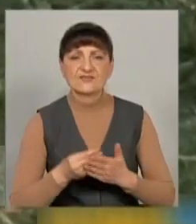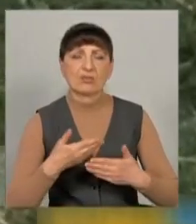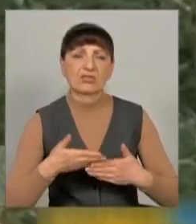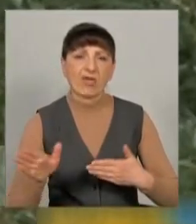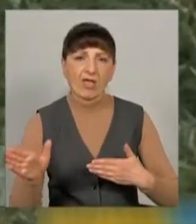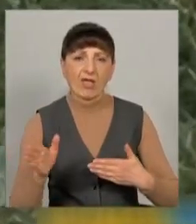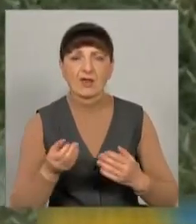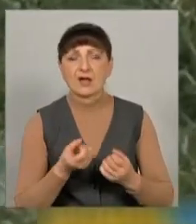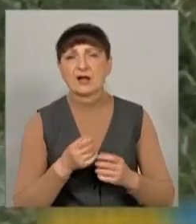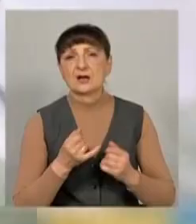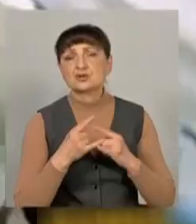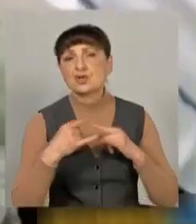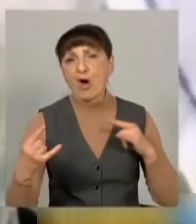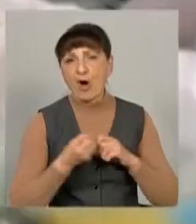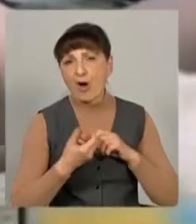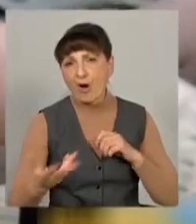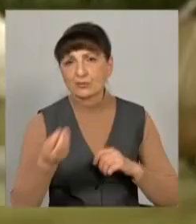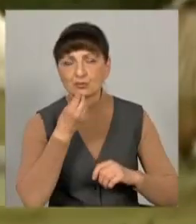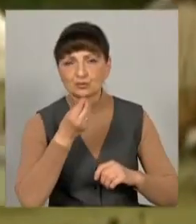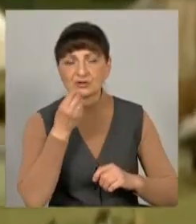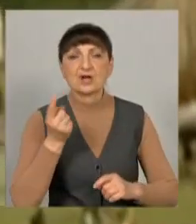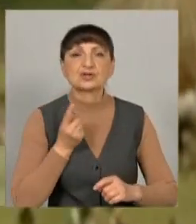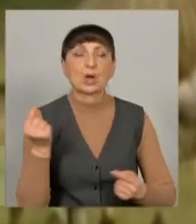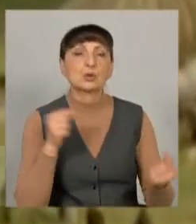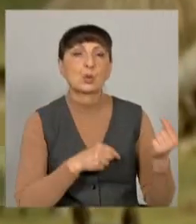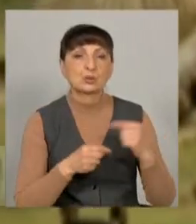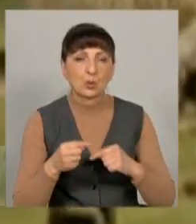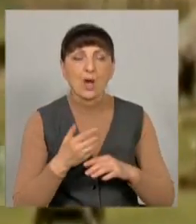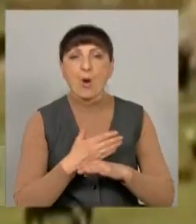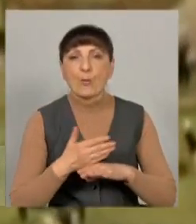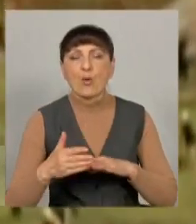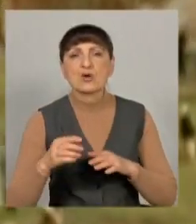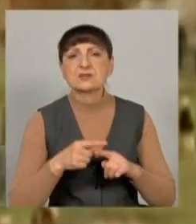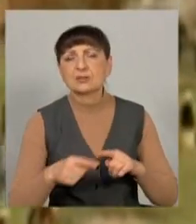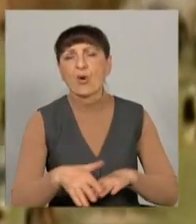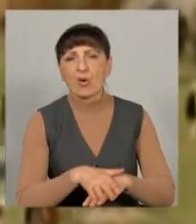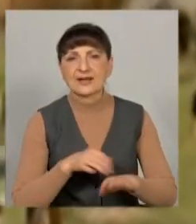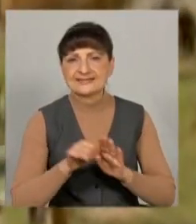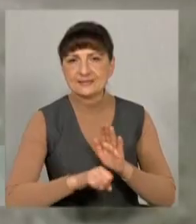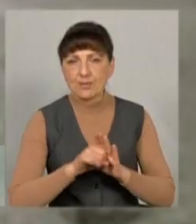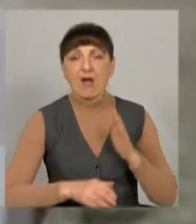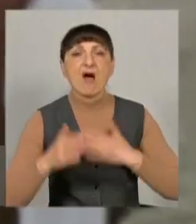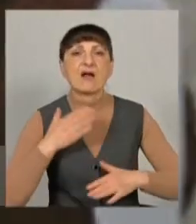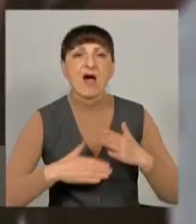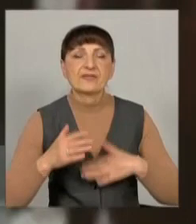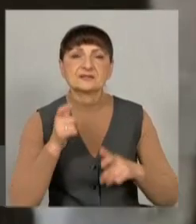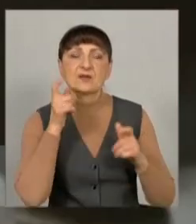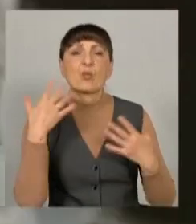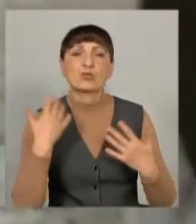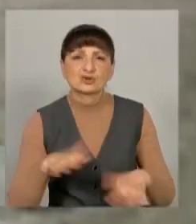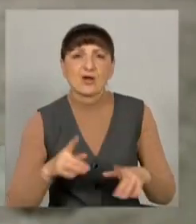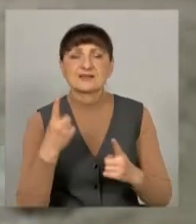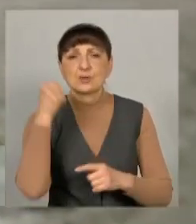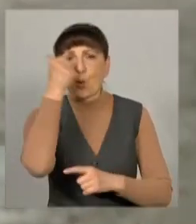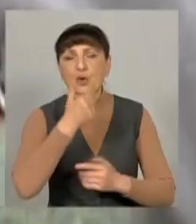и накрывают щедрый дастархан, с трепетом ожидая встречи друг с другом после затяжной зимы, радостно восклицая, что еще один